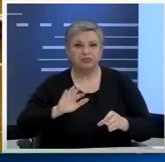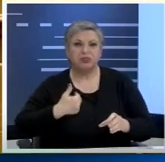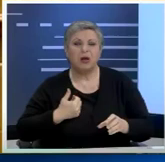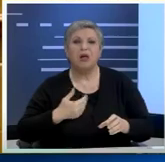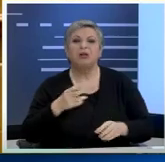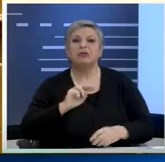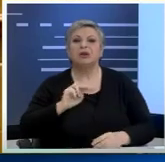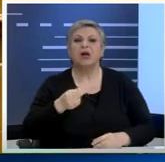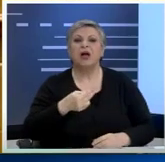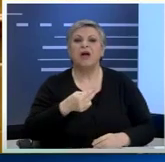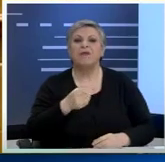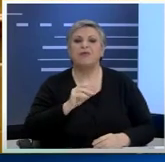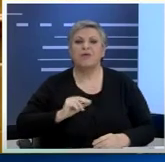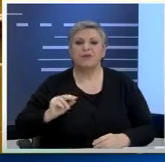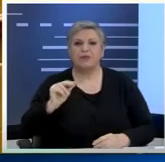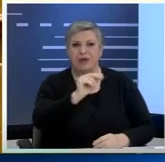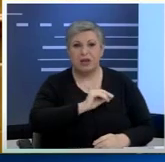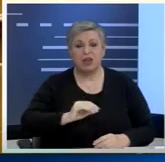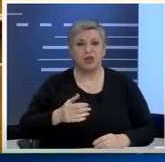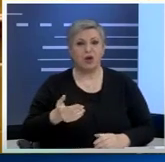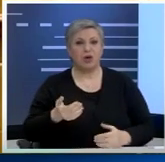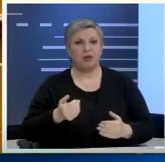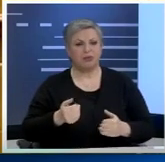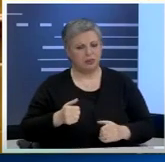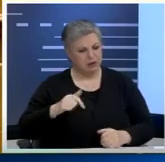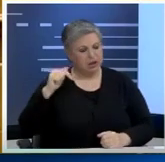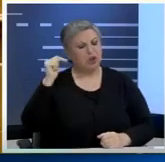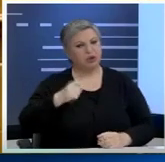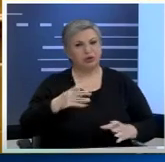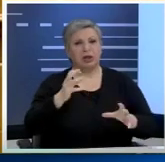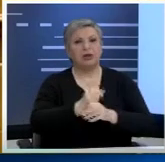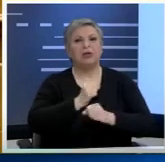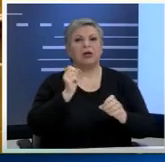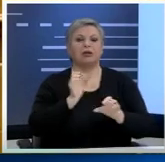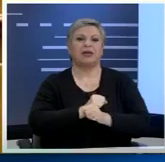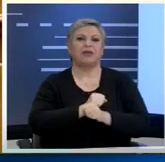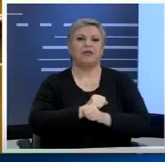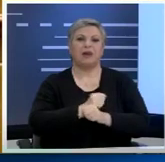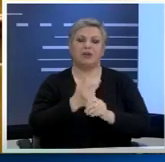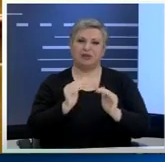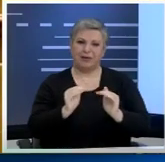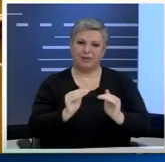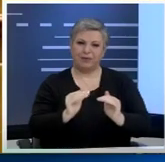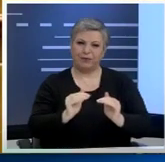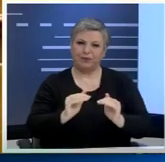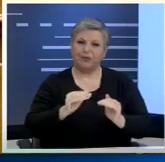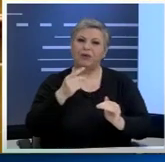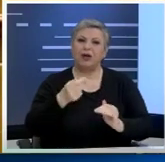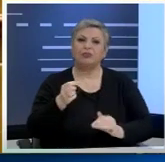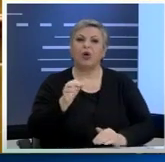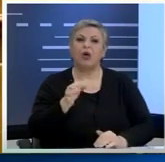οικονομική αβεβαιότητα και αναστράφηκαν οι αρνητικές προσδοκίες των τελευταίων ετών, όπως άλλωστε δείχνουν όλοι οι